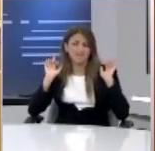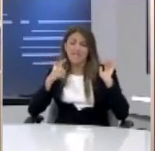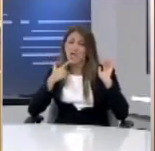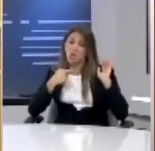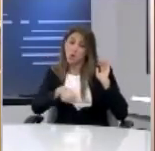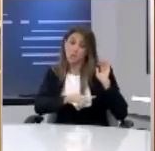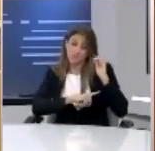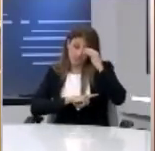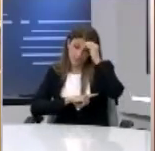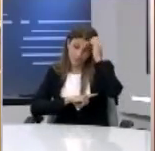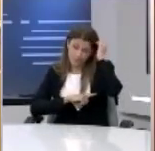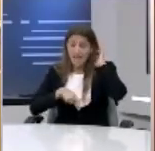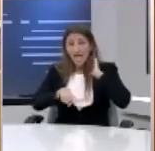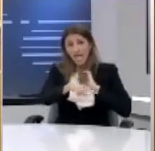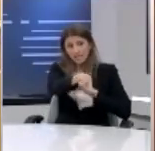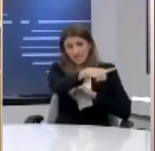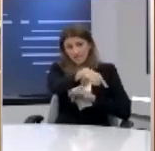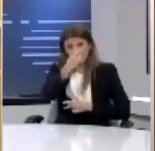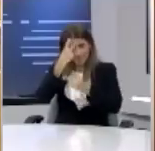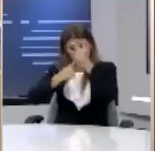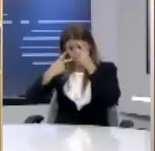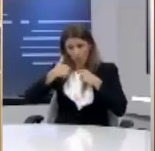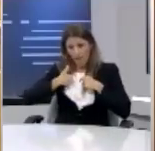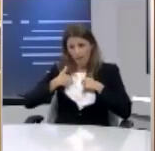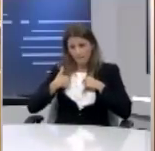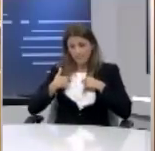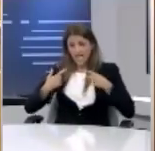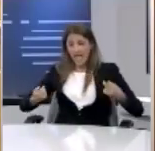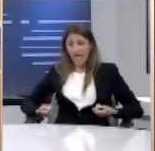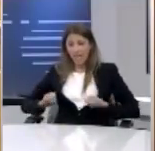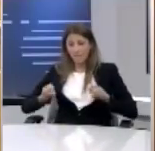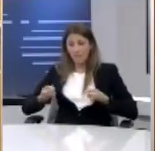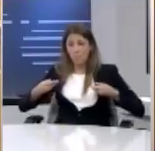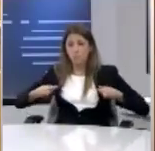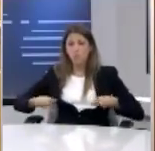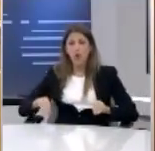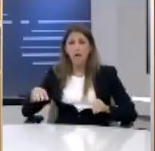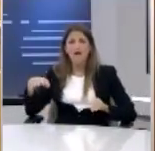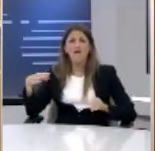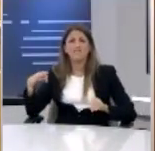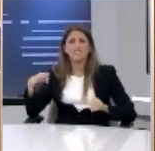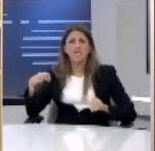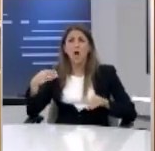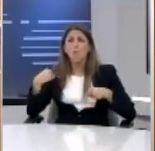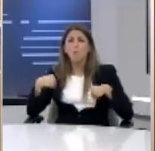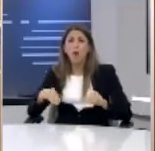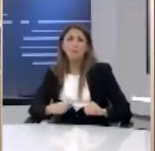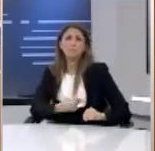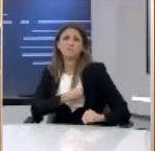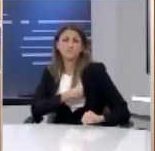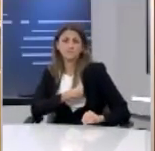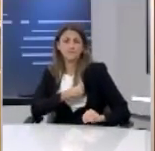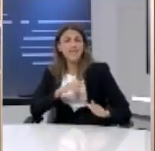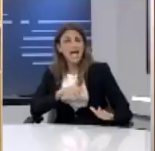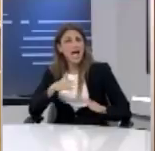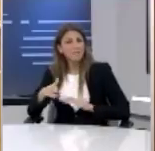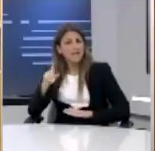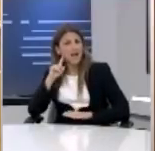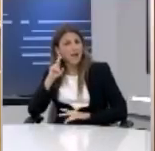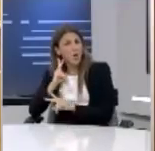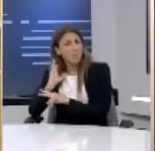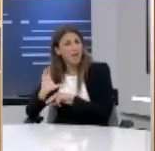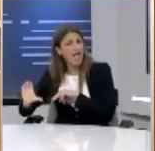Την Επίτροπο Ανθρωπίνων Δικαιωμάτων του Συμβουλίου της Ευρώπης την κατατάσσετε και αυτή τους επαγγελματίες της ευαισθησίας, την